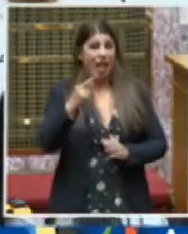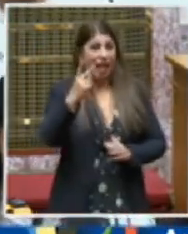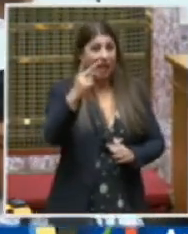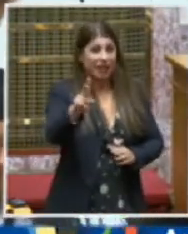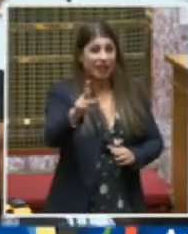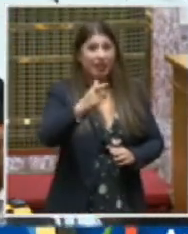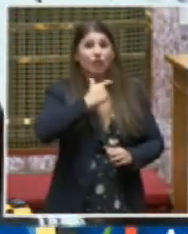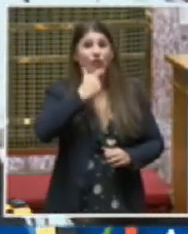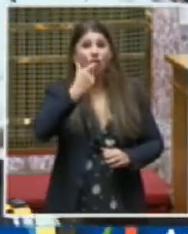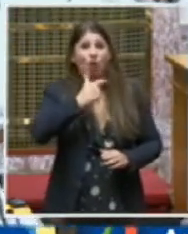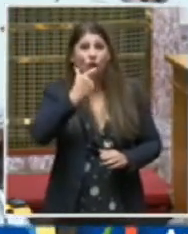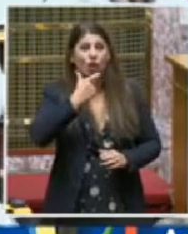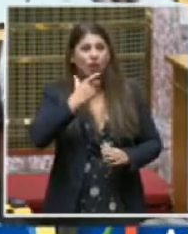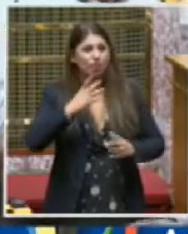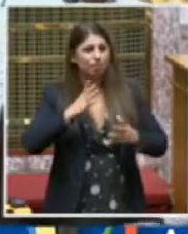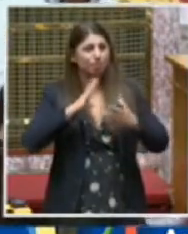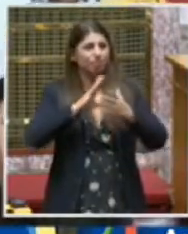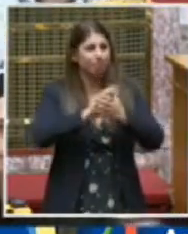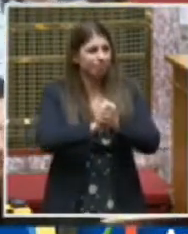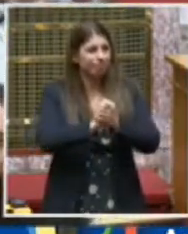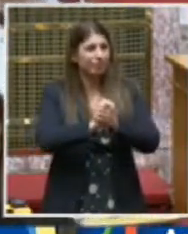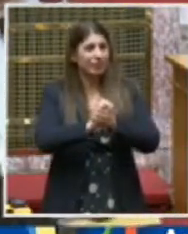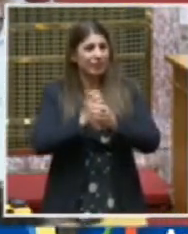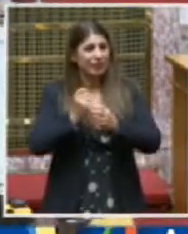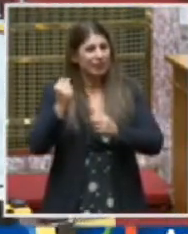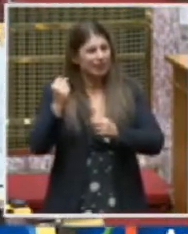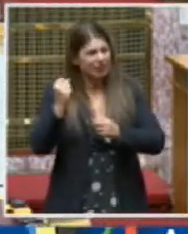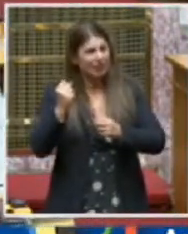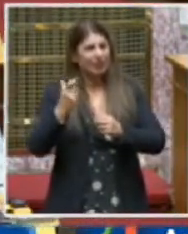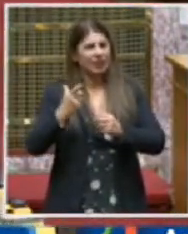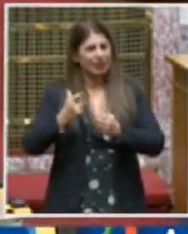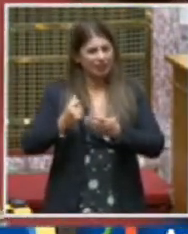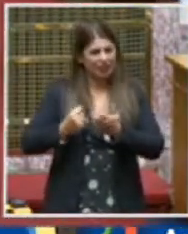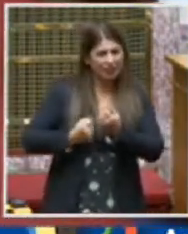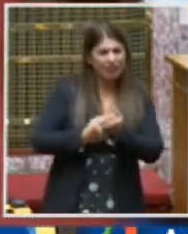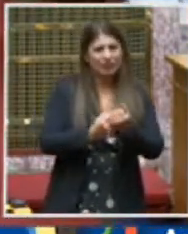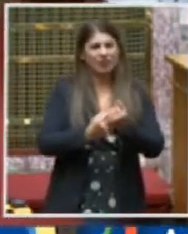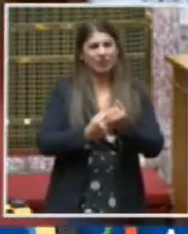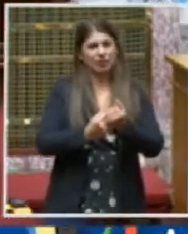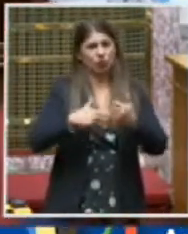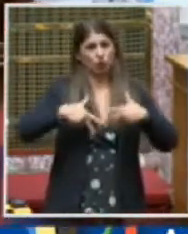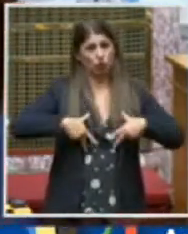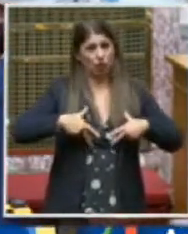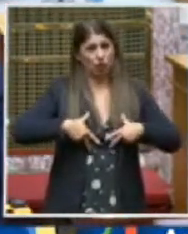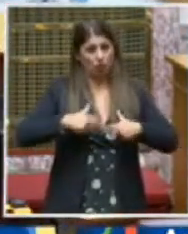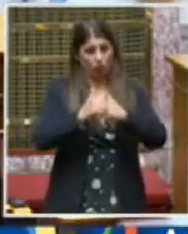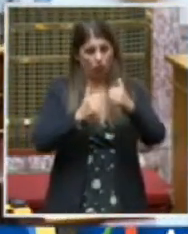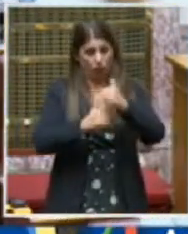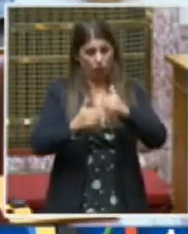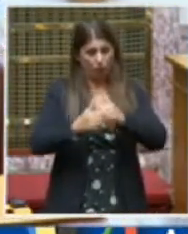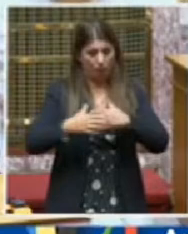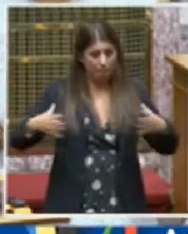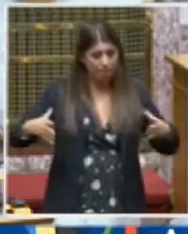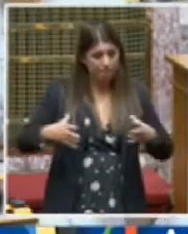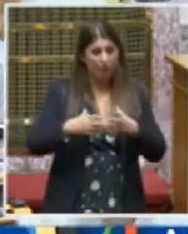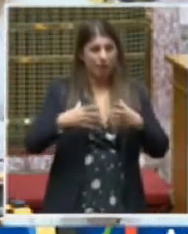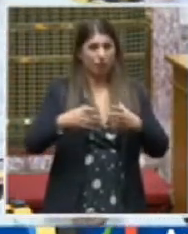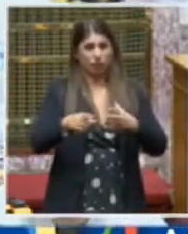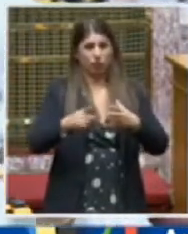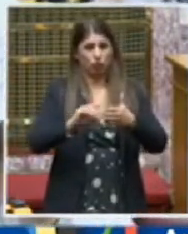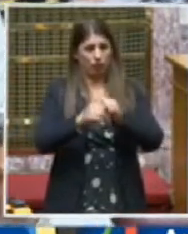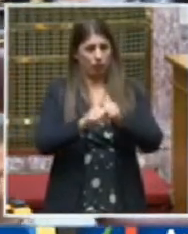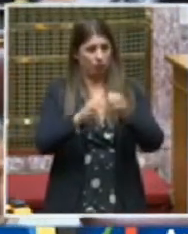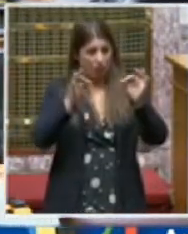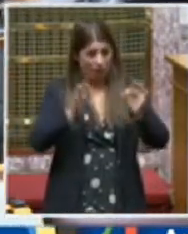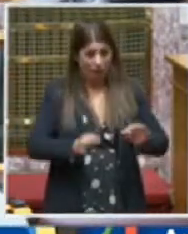φωνή ενωθεί για να ενισχύσει η πολιτεία τις δομές του μαζικού αθλητισμού, και